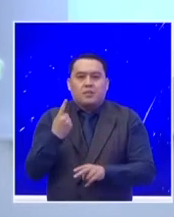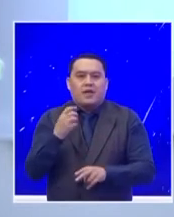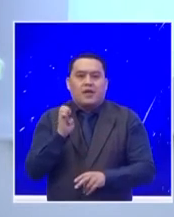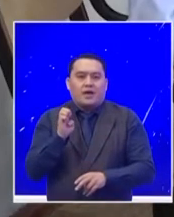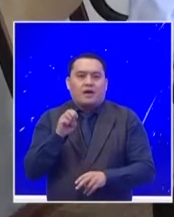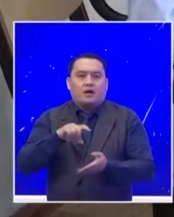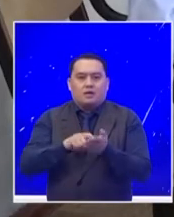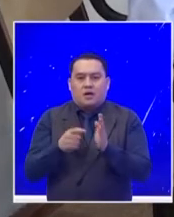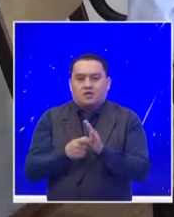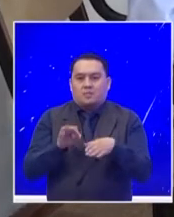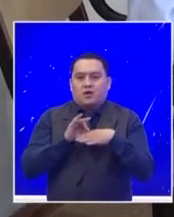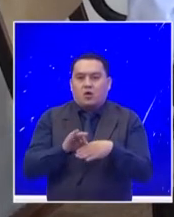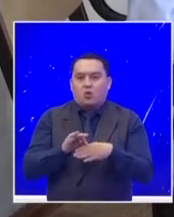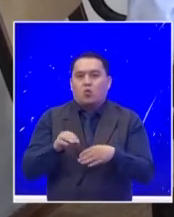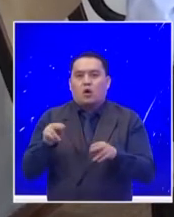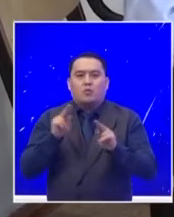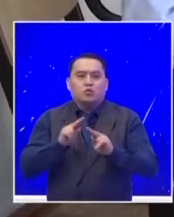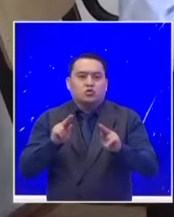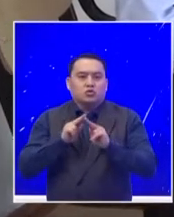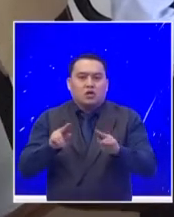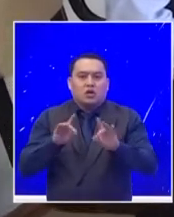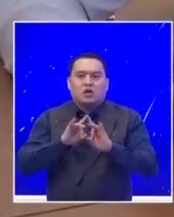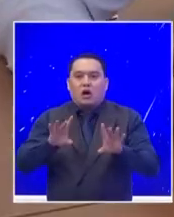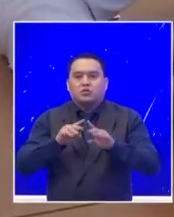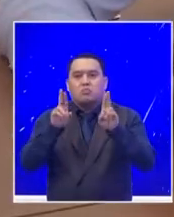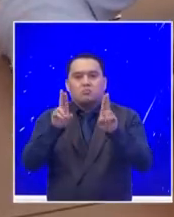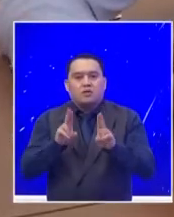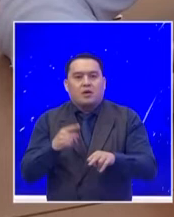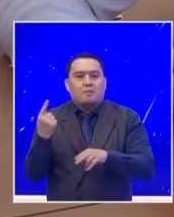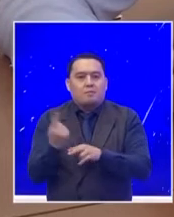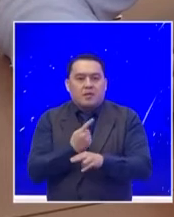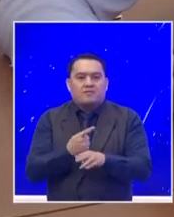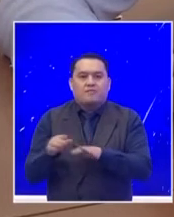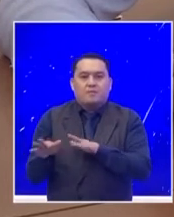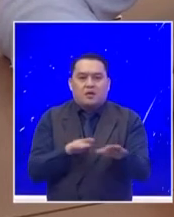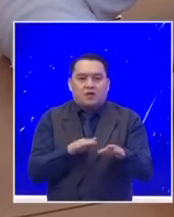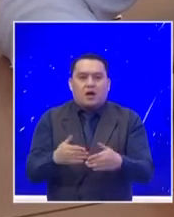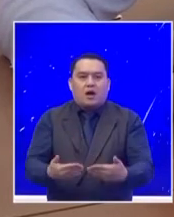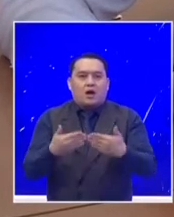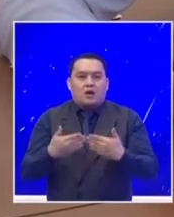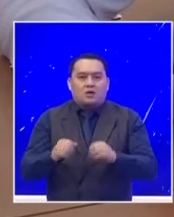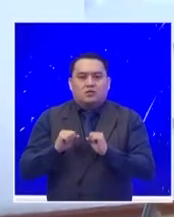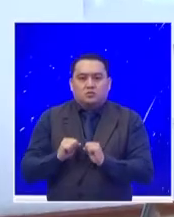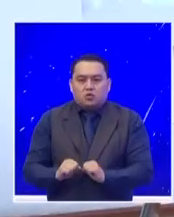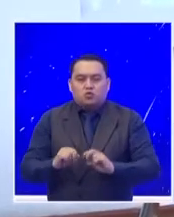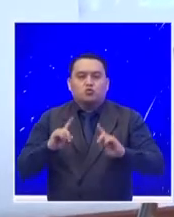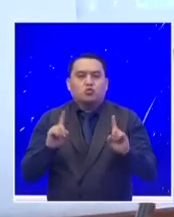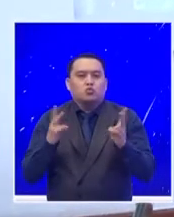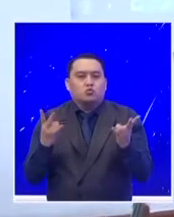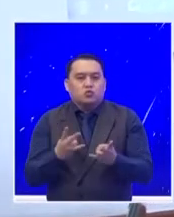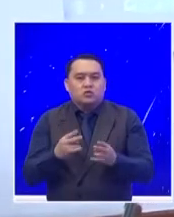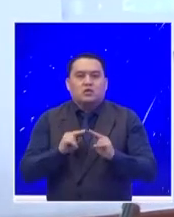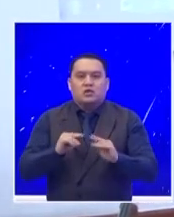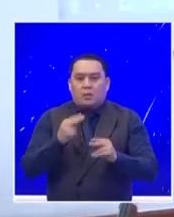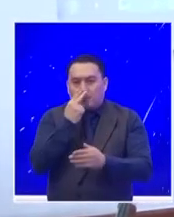А класса провели открытый урок. Им рассказали о правилах первого реагирования при пожарах и чрезвычайных ситуациях. Затем